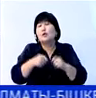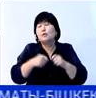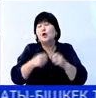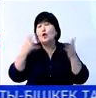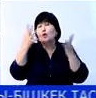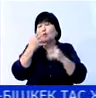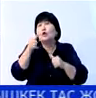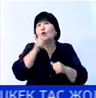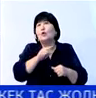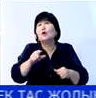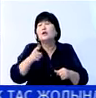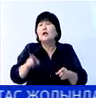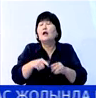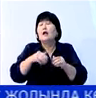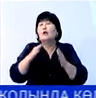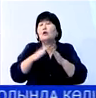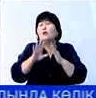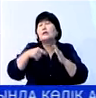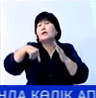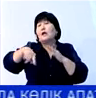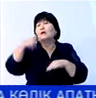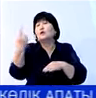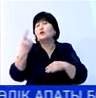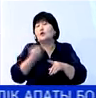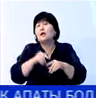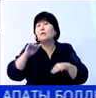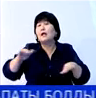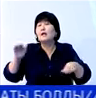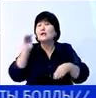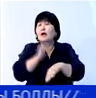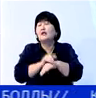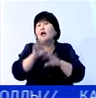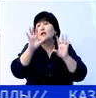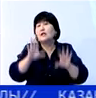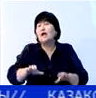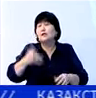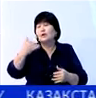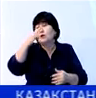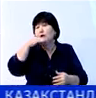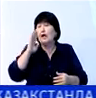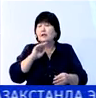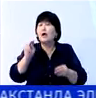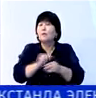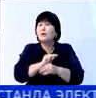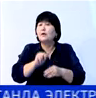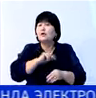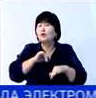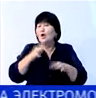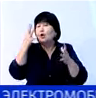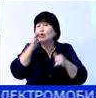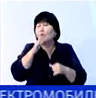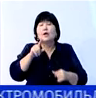уақытта тұрғын жайдан тыс жүрген кәмелетке толмағандарды анықтап, олардың заңды өкілдеріне профилактикалық жұмыстар жүргізіп, түнгі